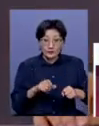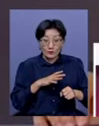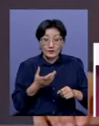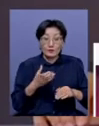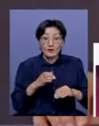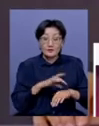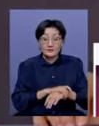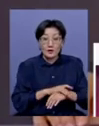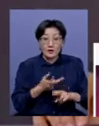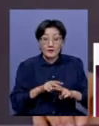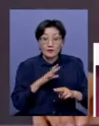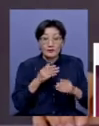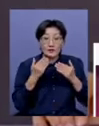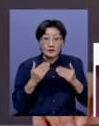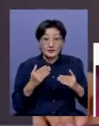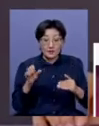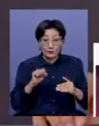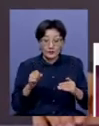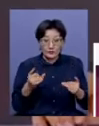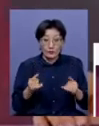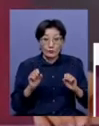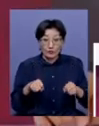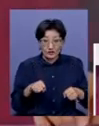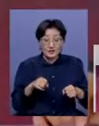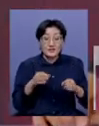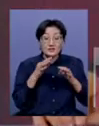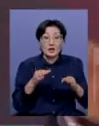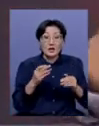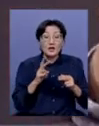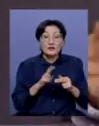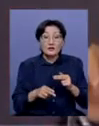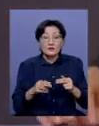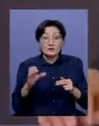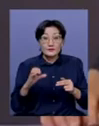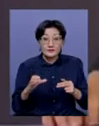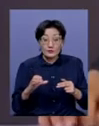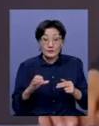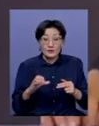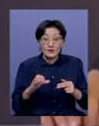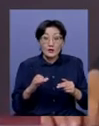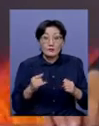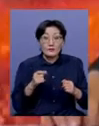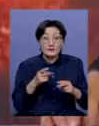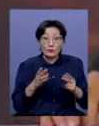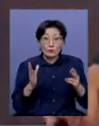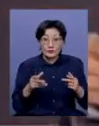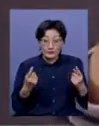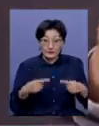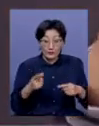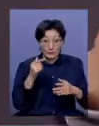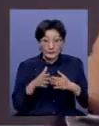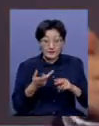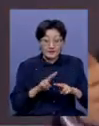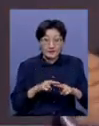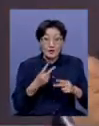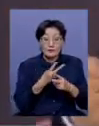это был конец августа то есть можно считать что уже может быть концу сентября мы ежемесячным бы не сверяться уже на грани банкротства понятно теперь от и